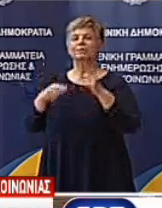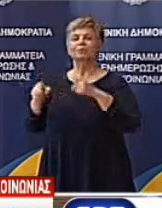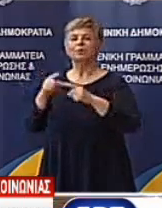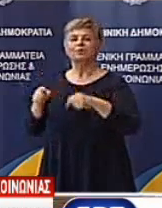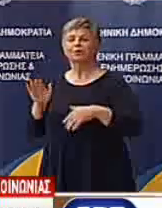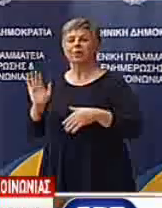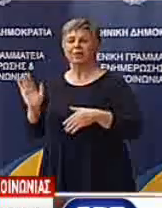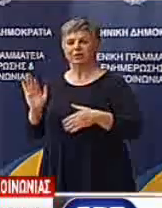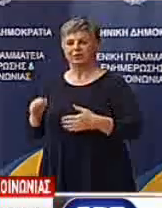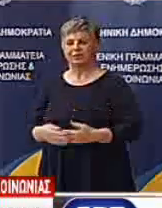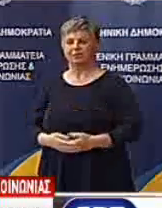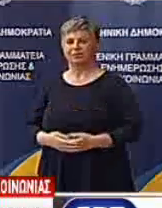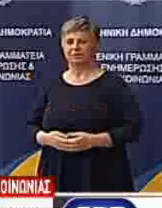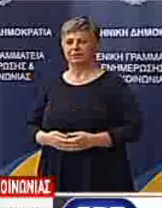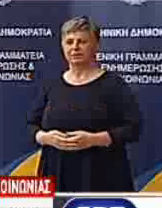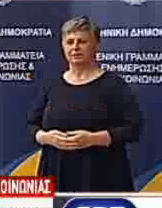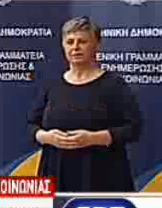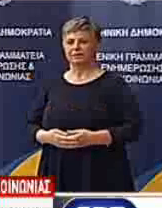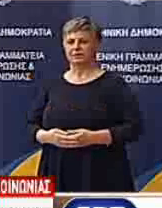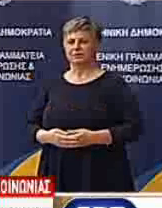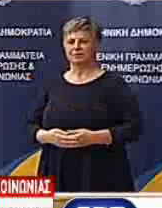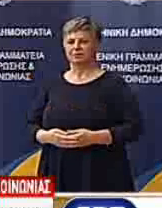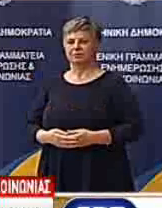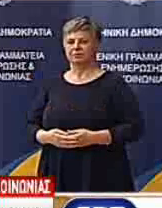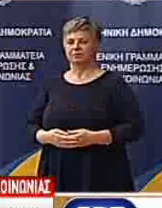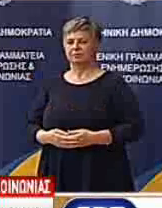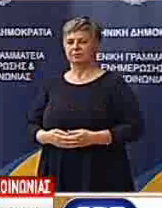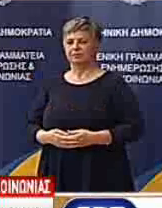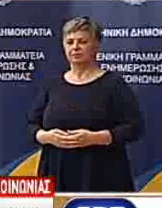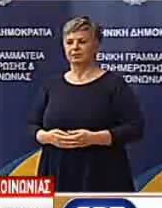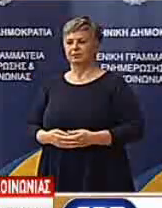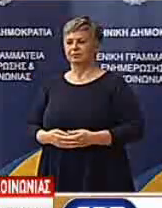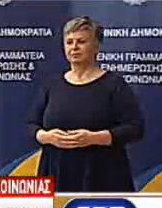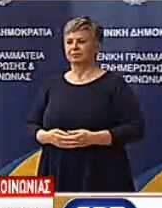Μετά. Οκ. Πες το.